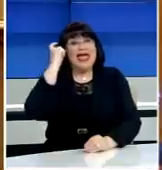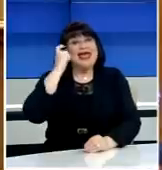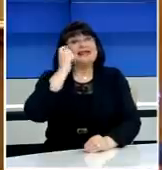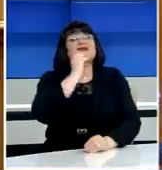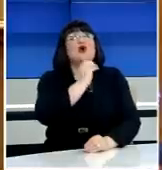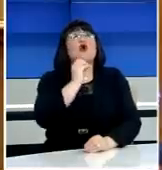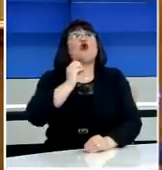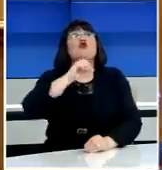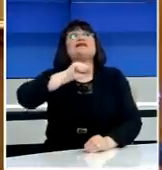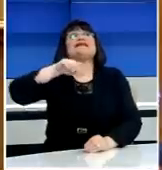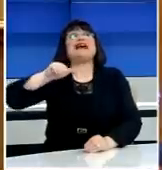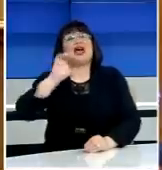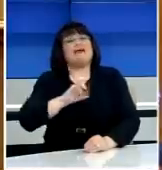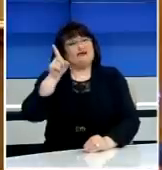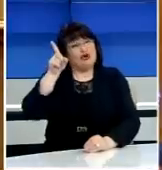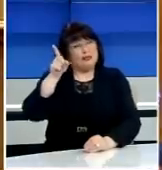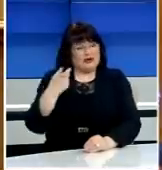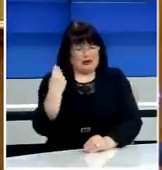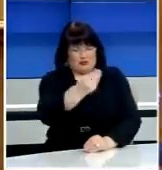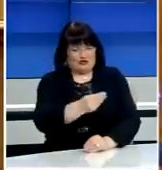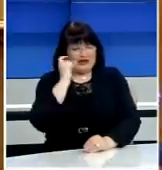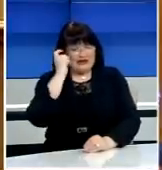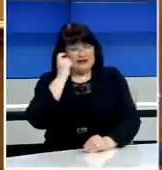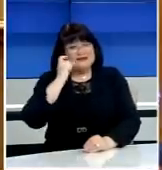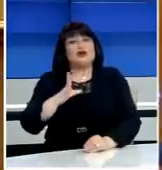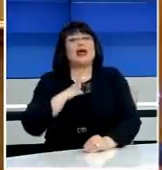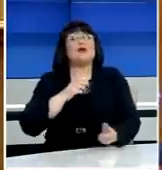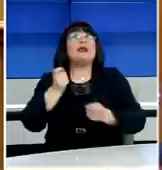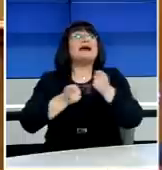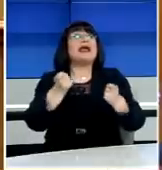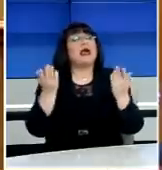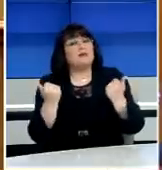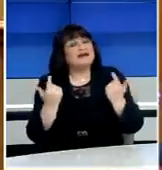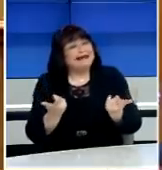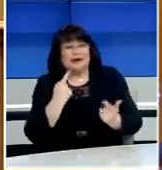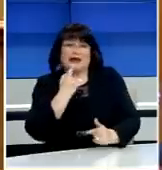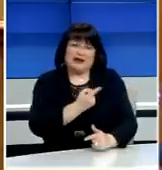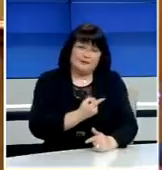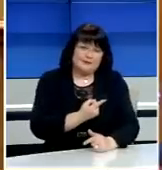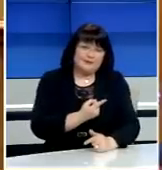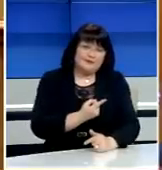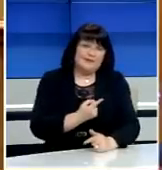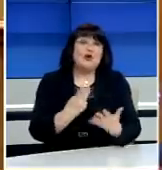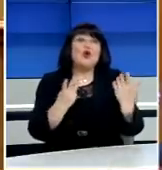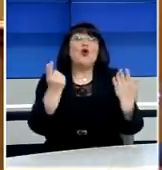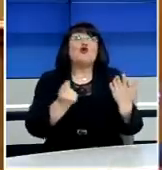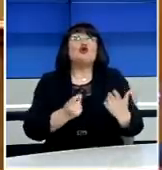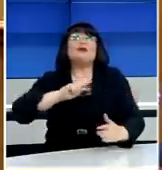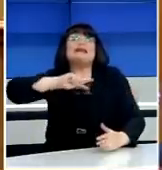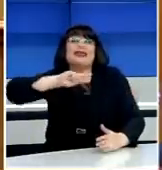ΩΣΑ, που έχετε πάρει ή έχετε εξαγγείλει και έχετε πάρει, είναι μόλις 8,5